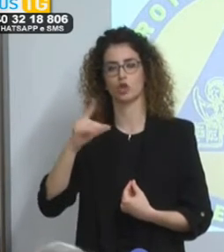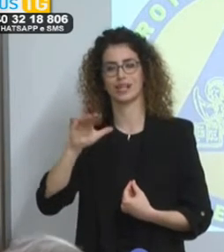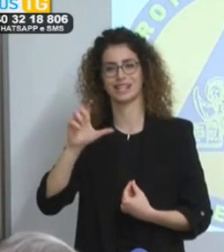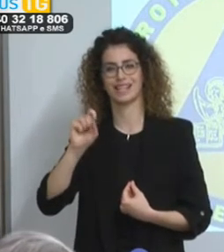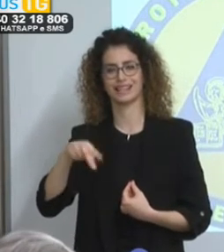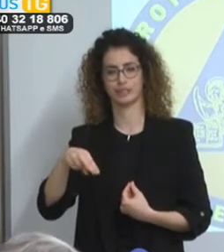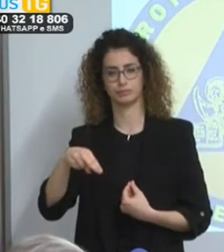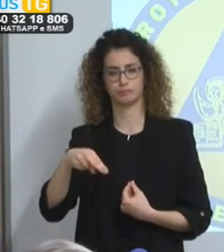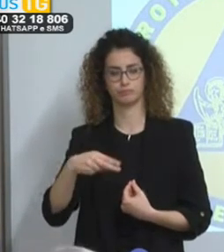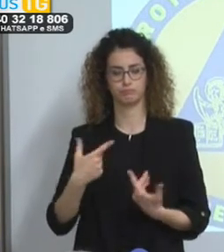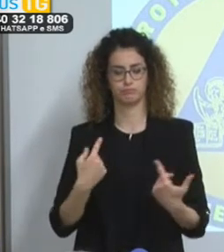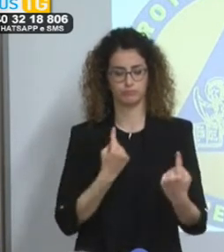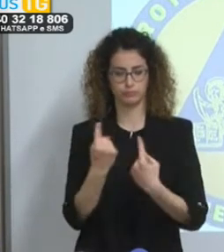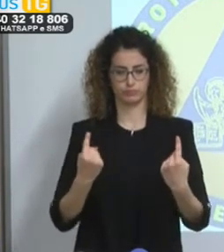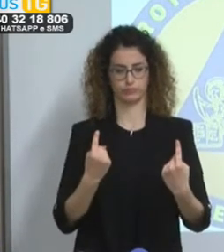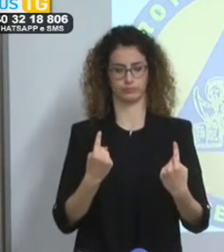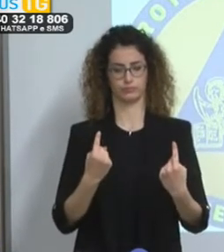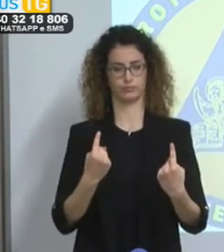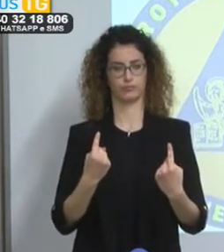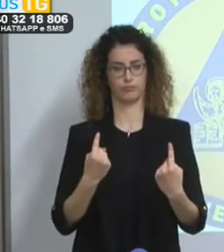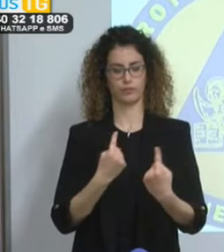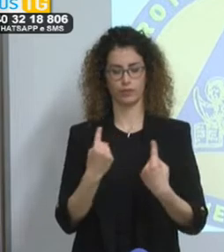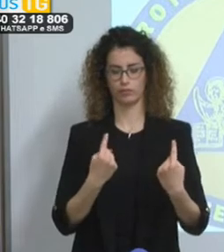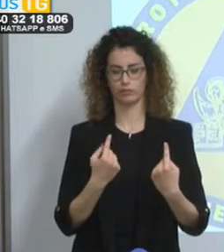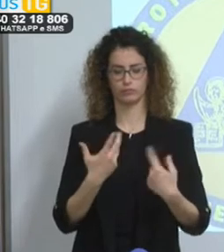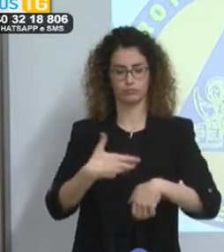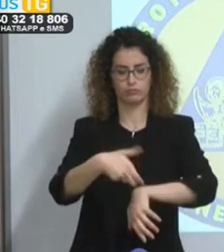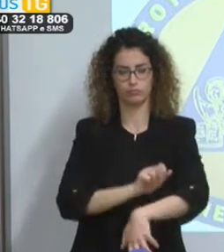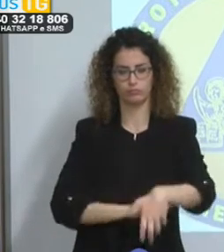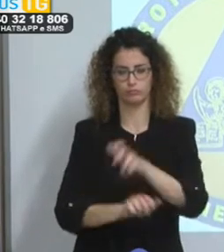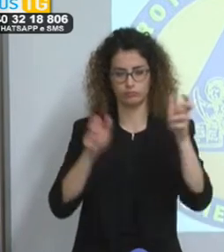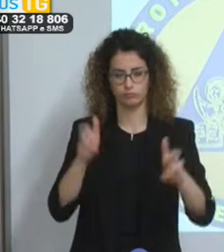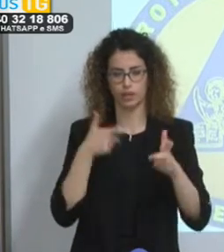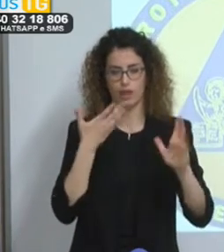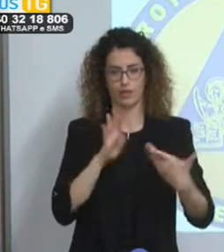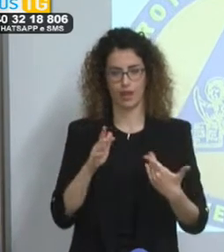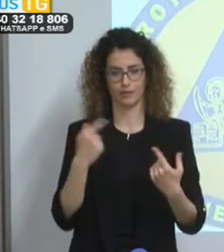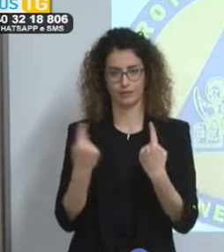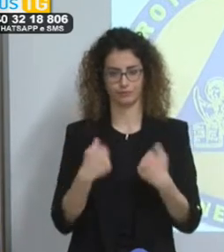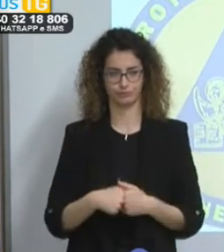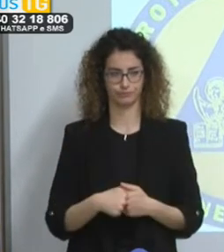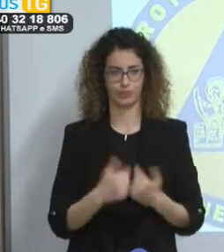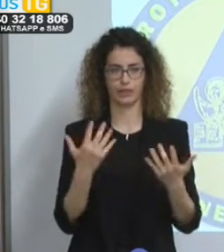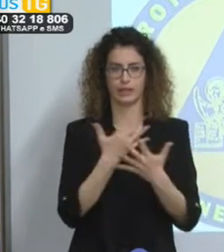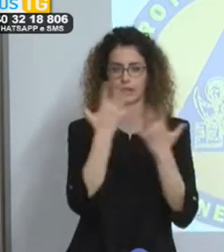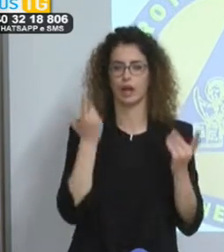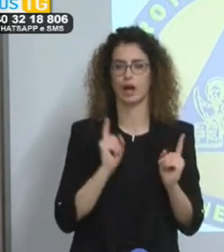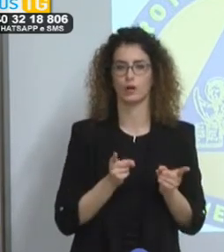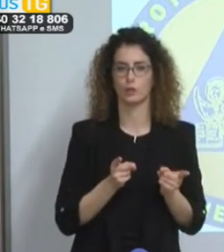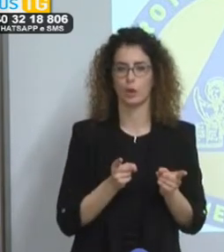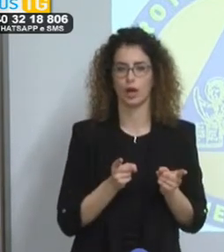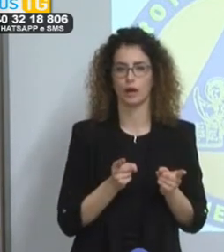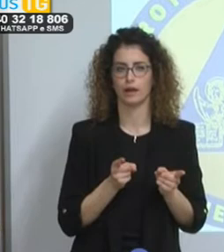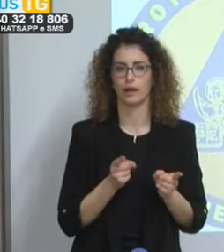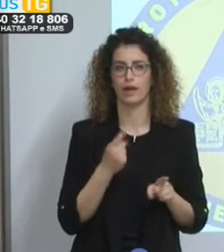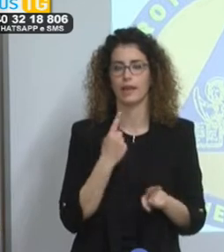Per noi è una partita di impegno totale per salvare questa realtà. Ovviamente non prescinde dal fatto che ci deve essere il